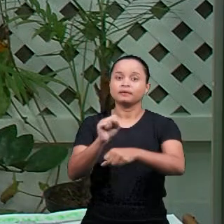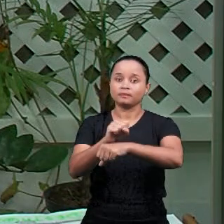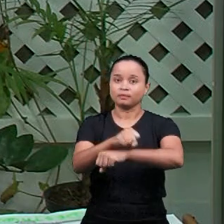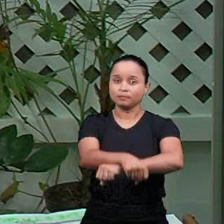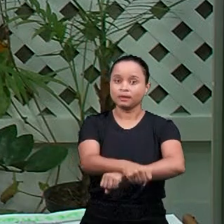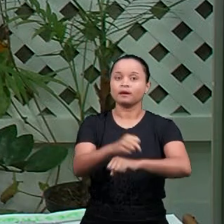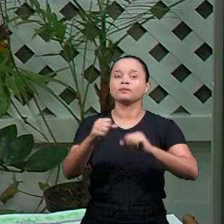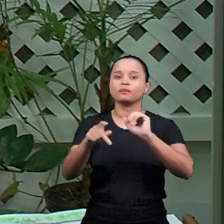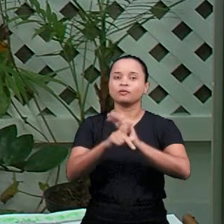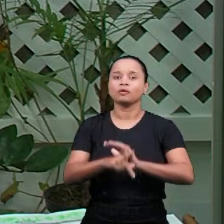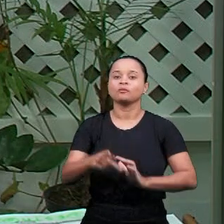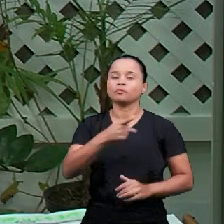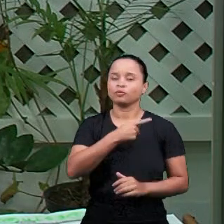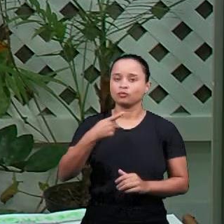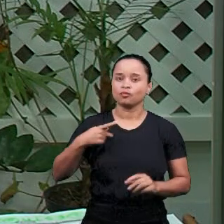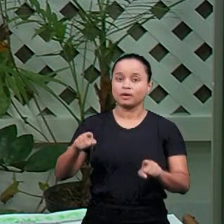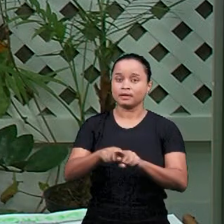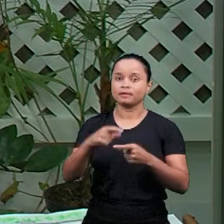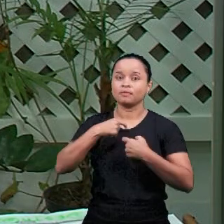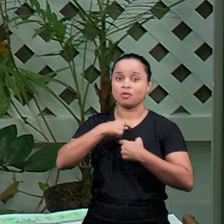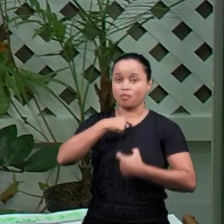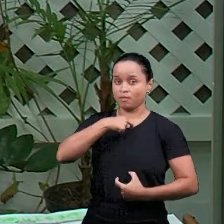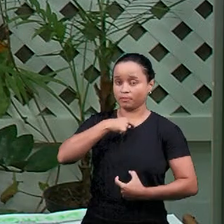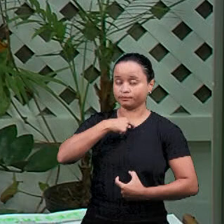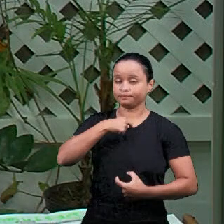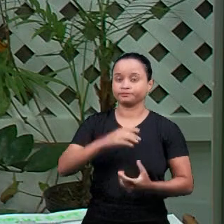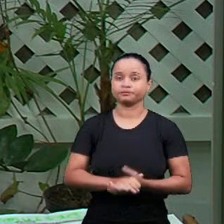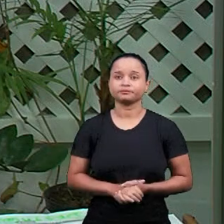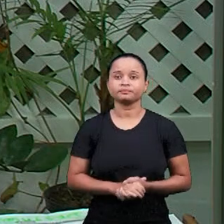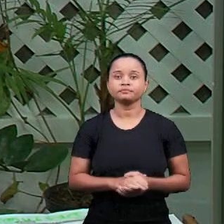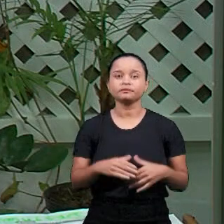et ouvriers. Nous avons eu